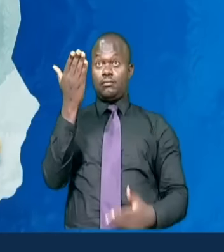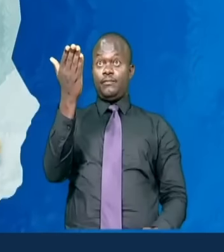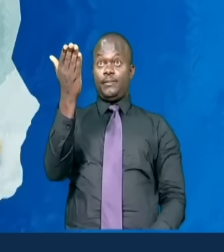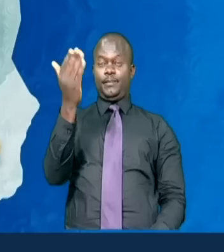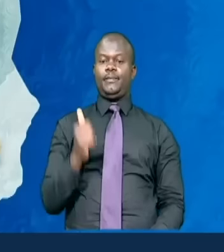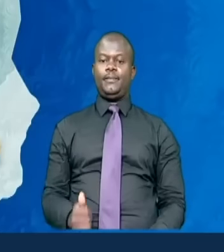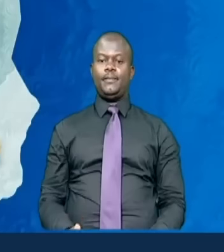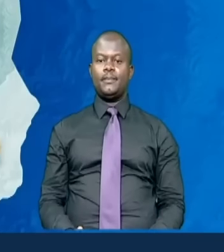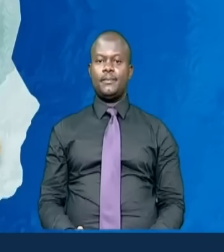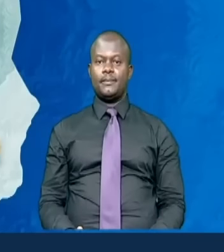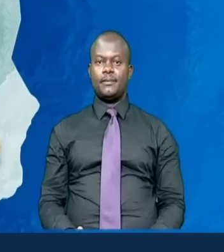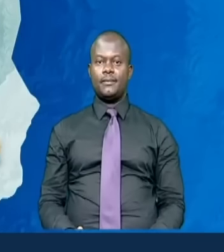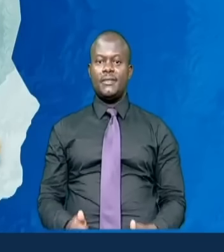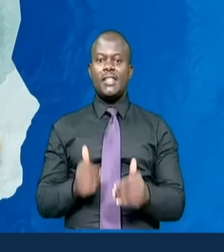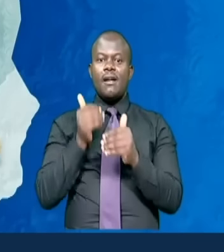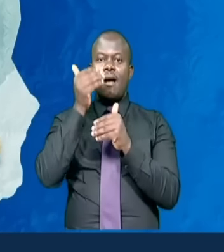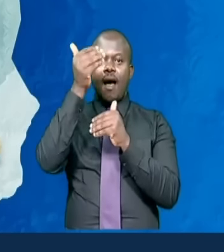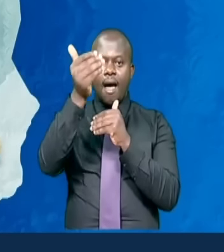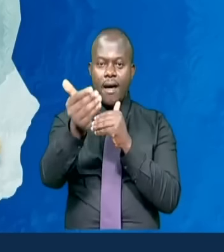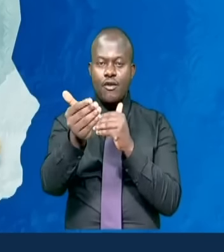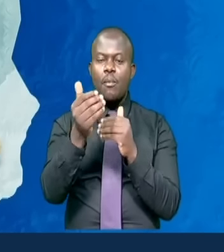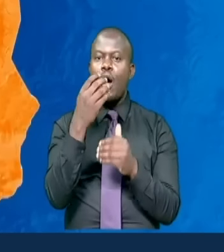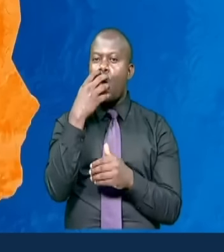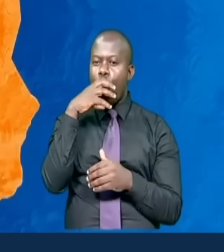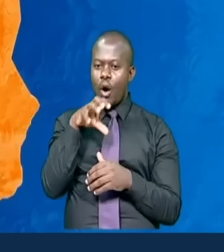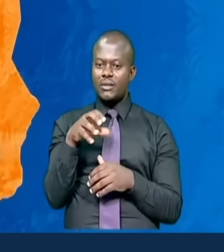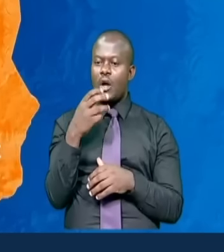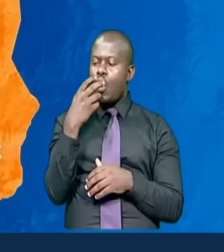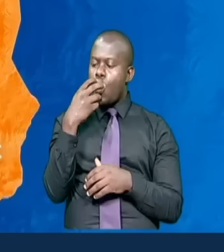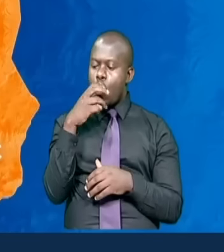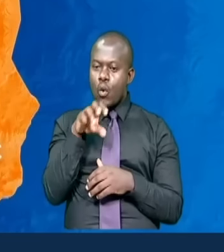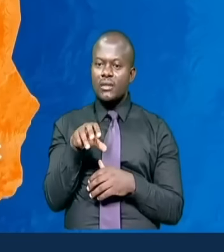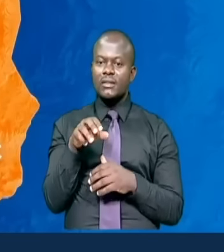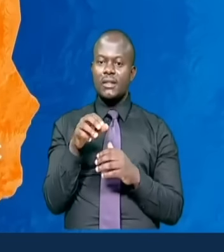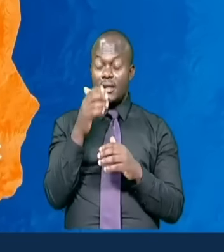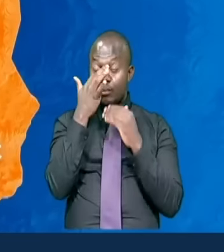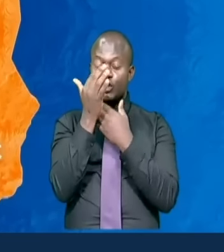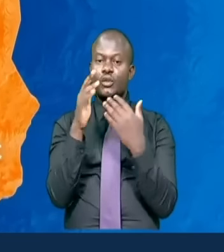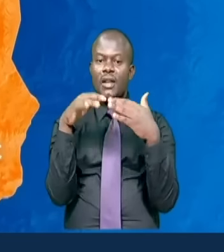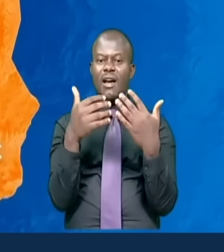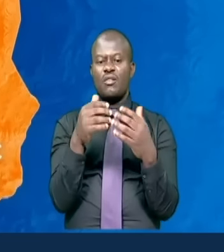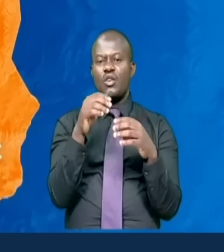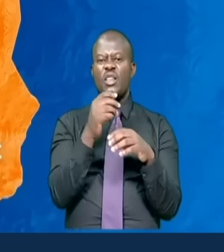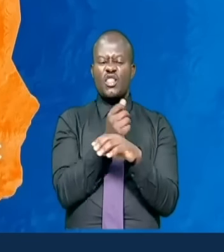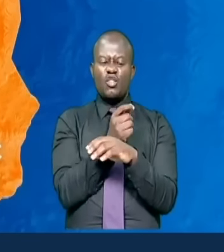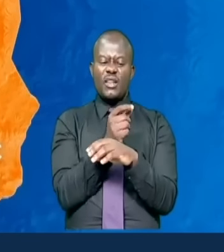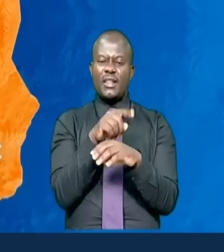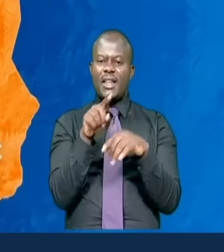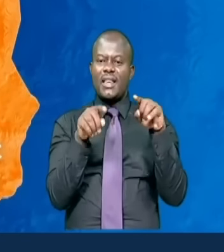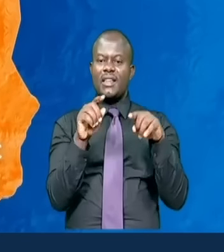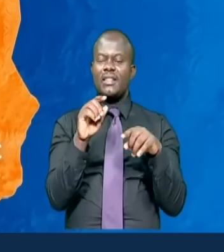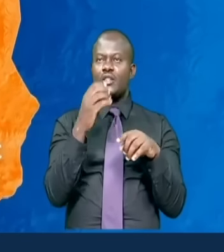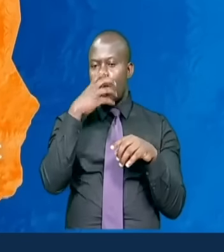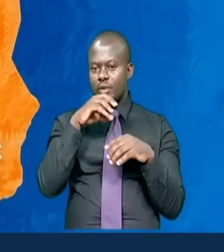ibyerekana naho ibipimo by'ubushyuhe biteganyijwe mu masaha mu gitondo biri hagati ya degrés Celsius 12 ndetse na